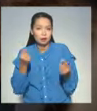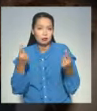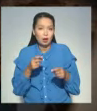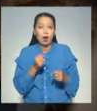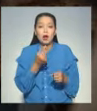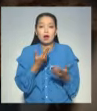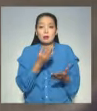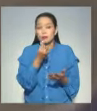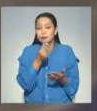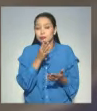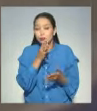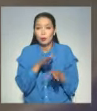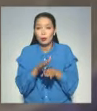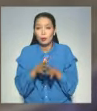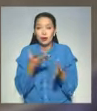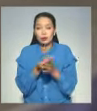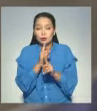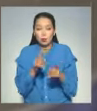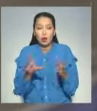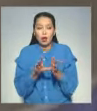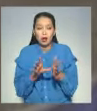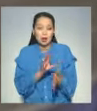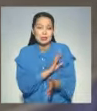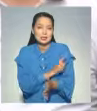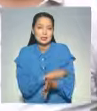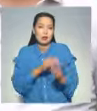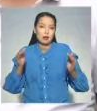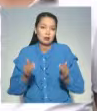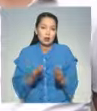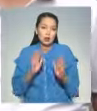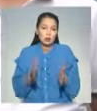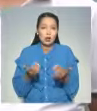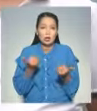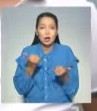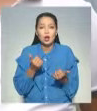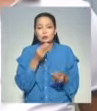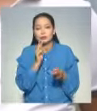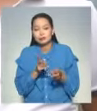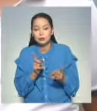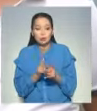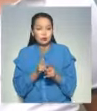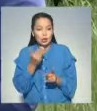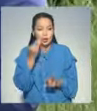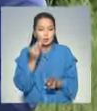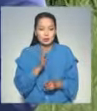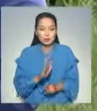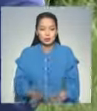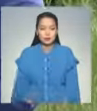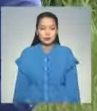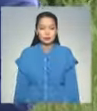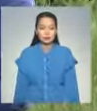уақытылы төленбесе электр қуаты ажыратылуы мүмкін. Қазірдің өзінде ас су дайындау оңай емес дейді тұрғындар.